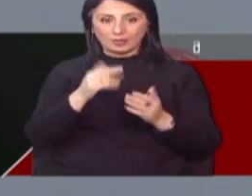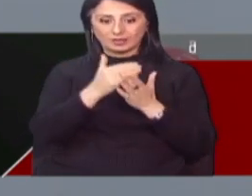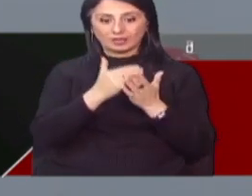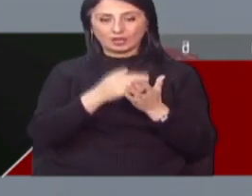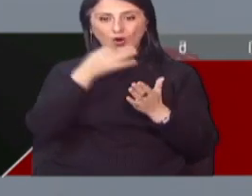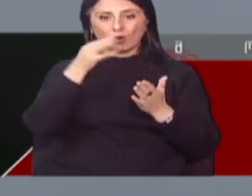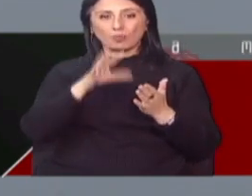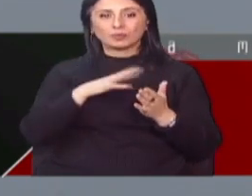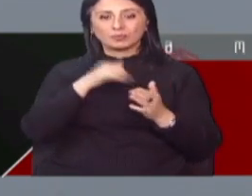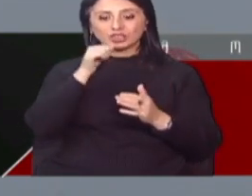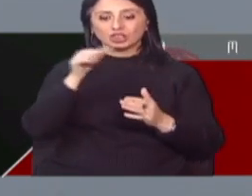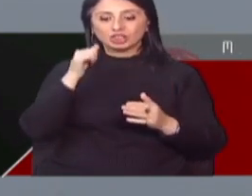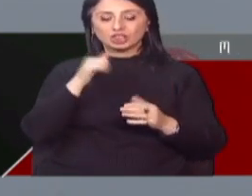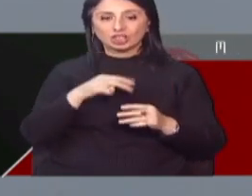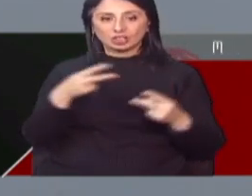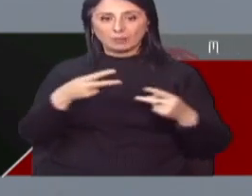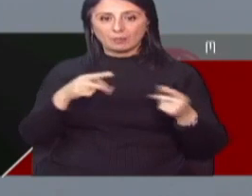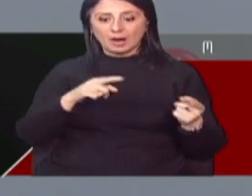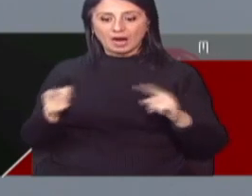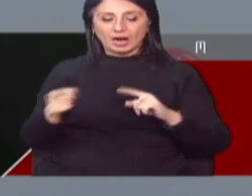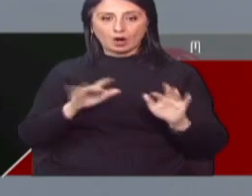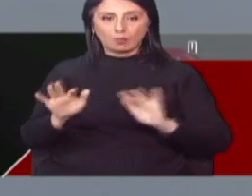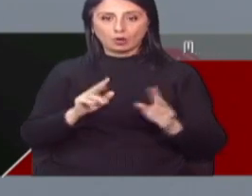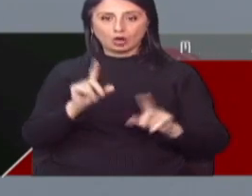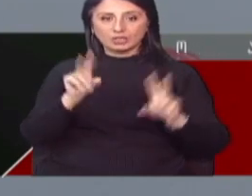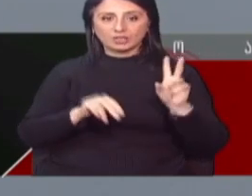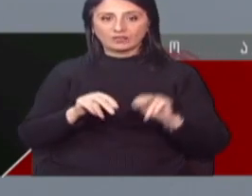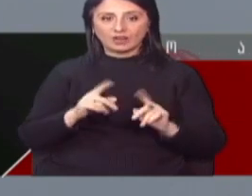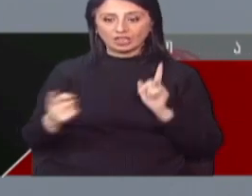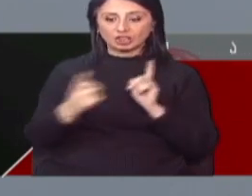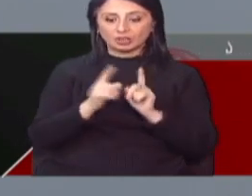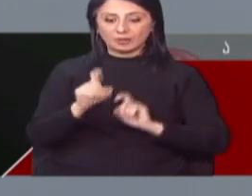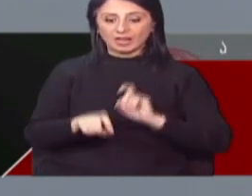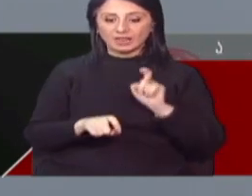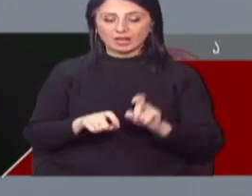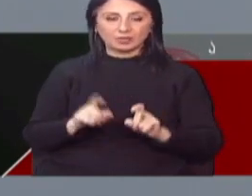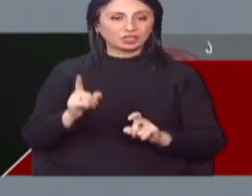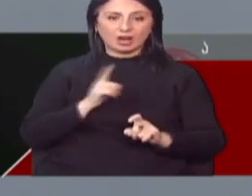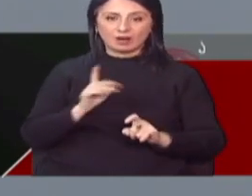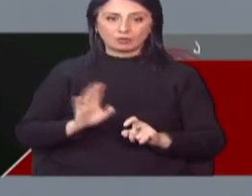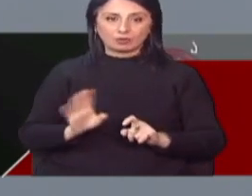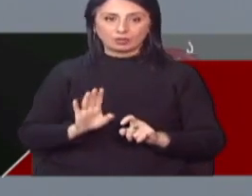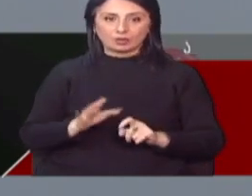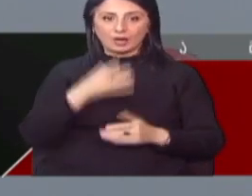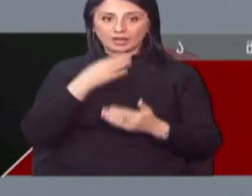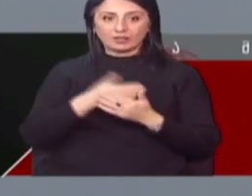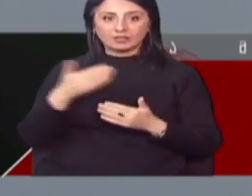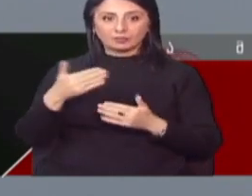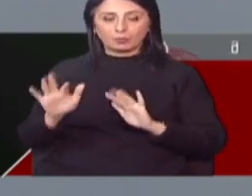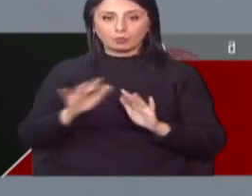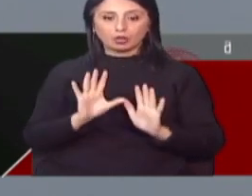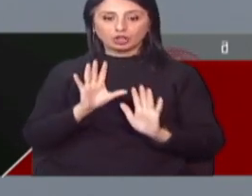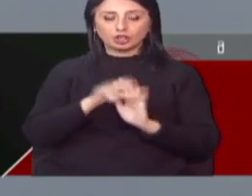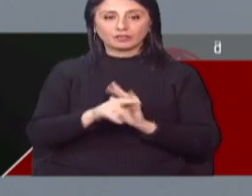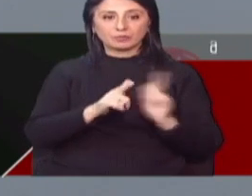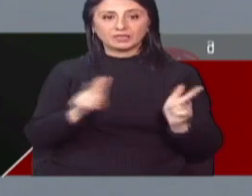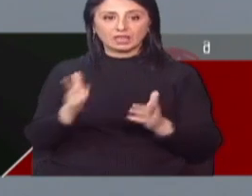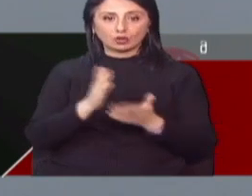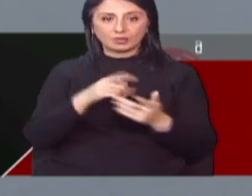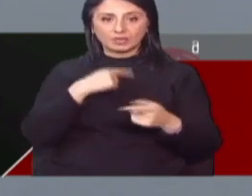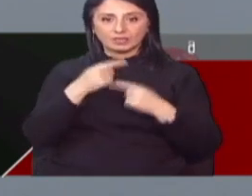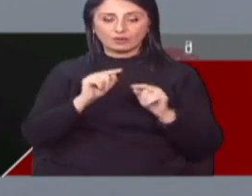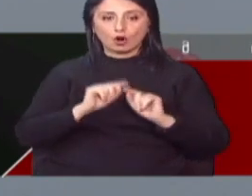stile biste șarșendeli paraleluri procesa bizgatuali si nebit, șem hodrnabi džeps nagleba de lodeba. Tausim hliu procesi časar tavadum zad opnes